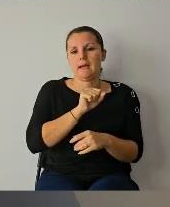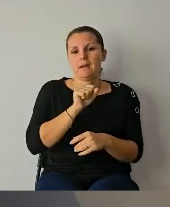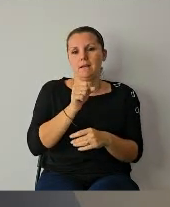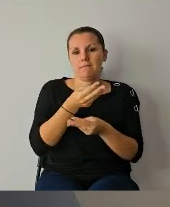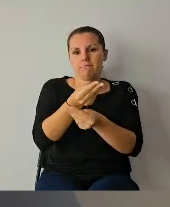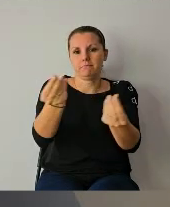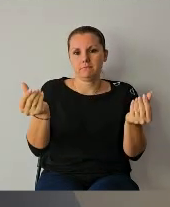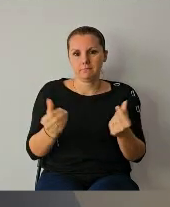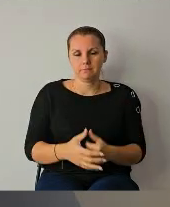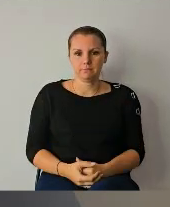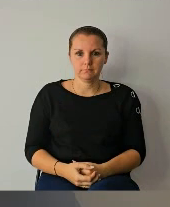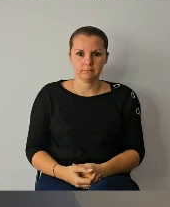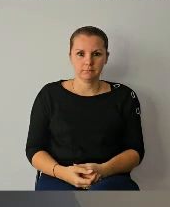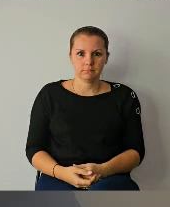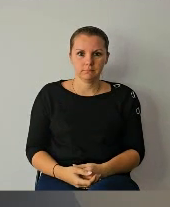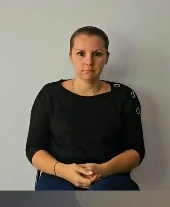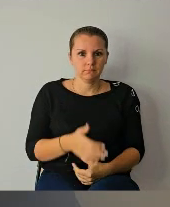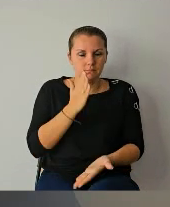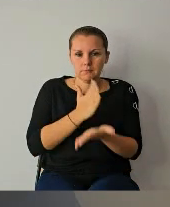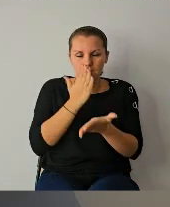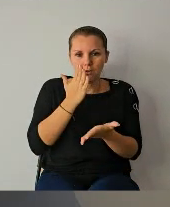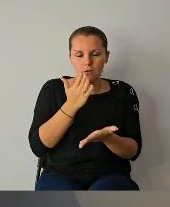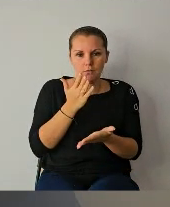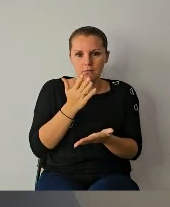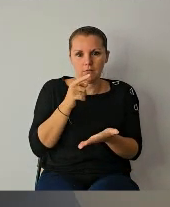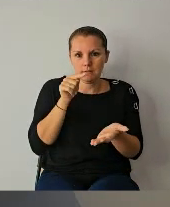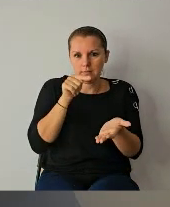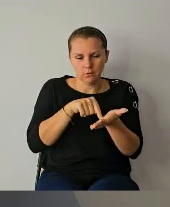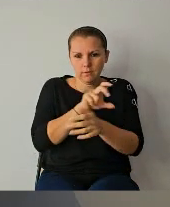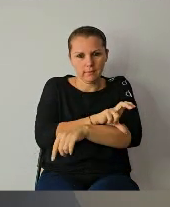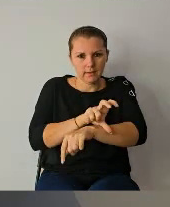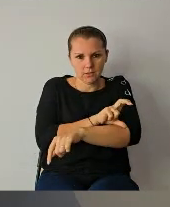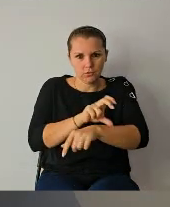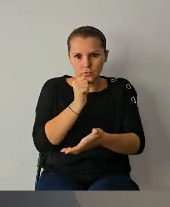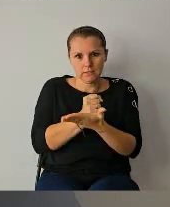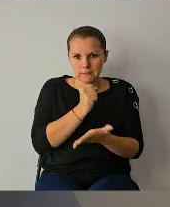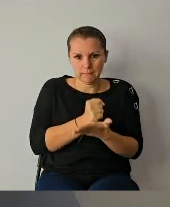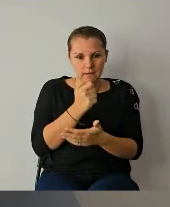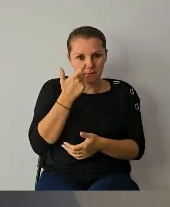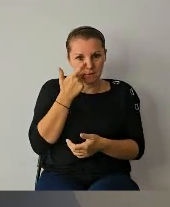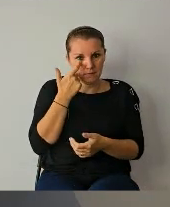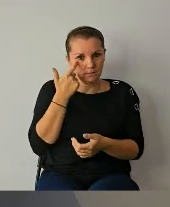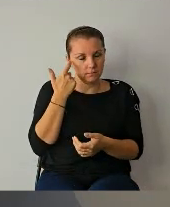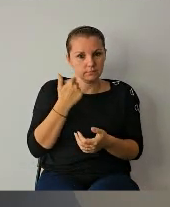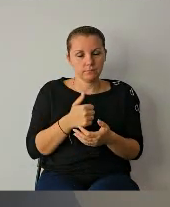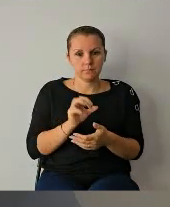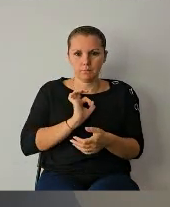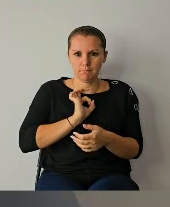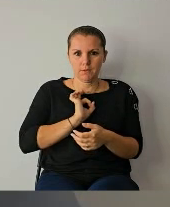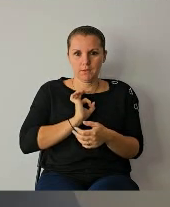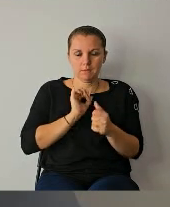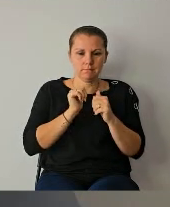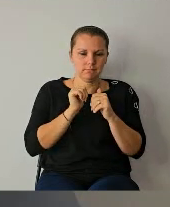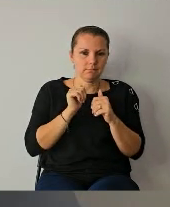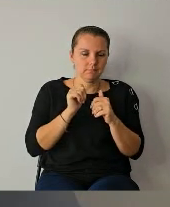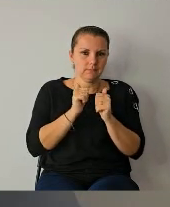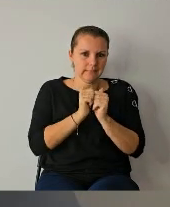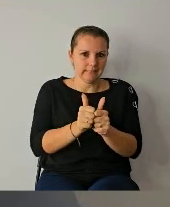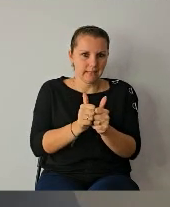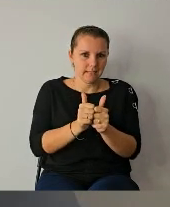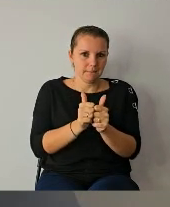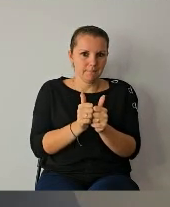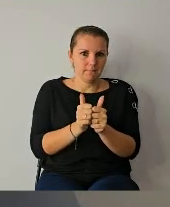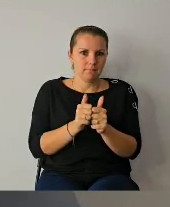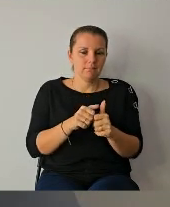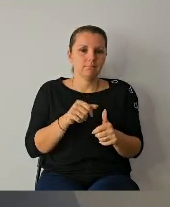i tyle. Także tu jest tylko taka no, techniczna kwestia, bo moim zdaniem no, to, że ta stawka minimalna jest, czy